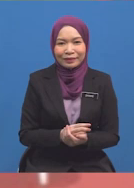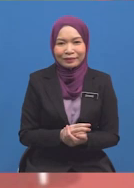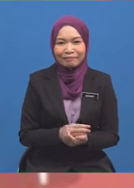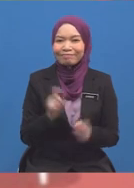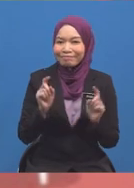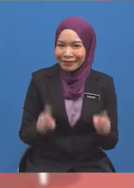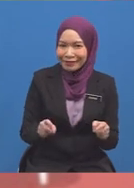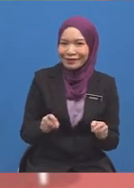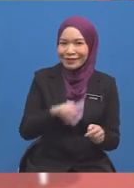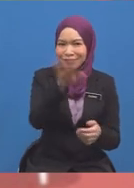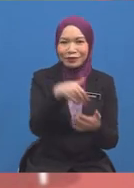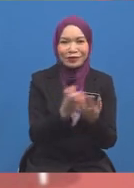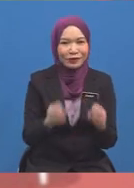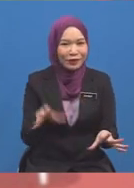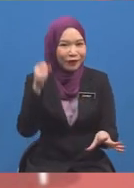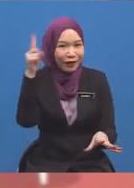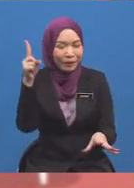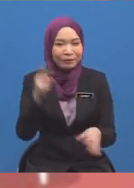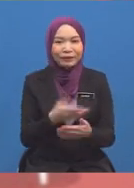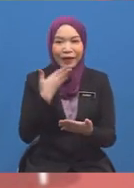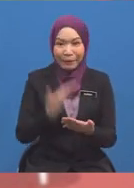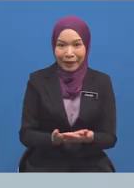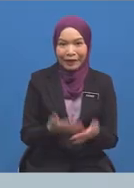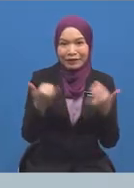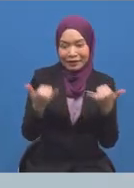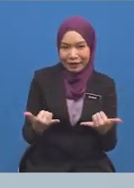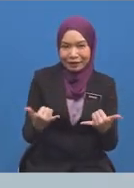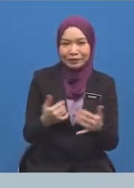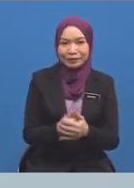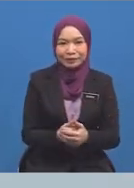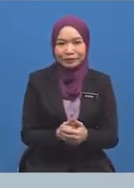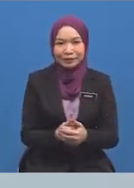mana Pecahan kan sekarang